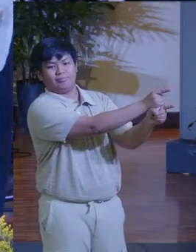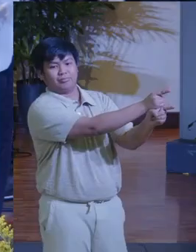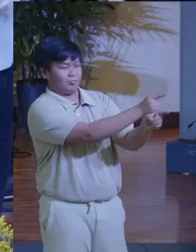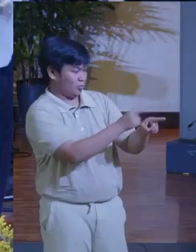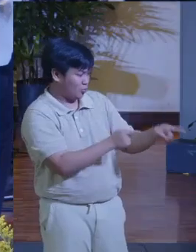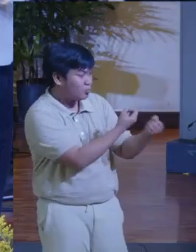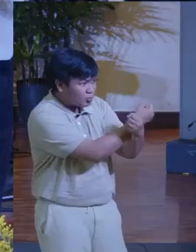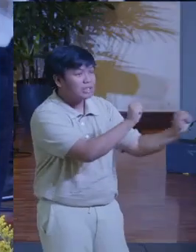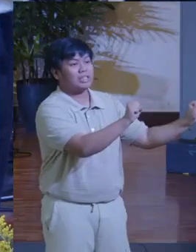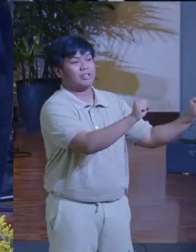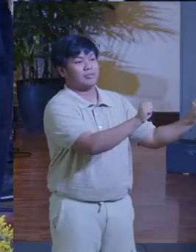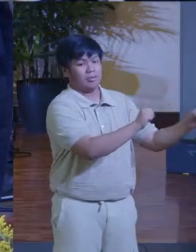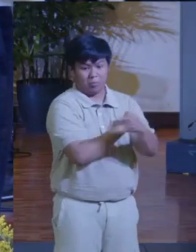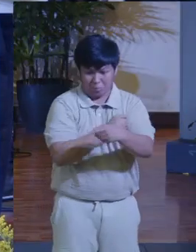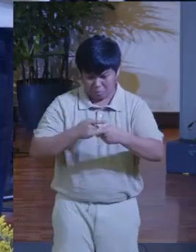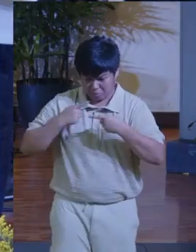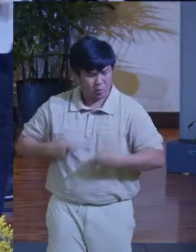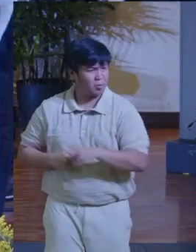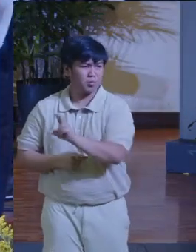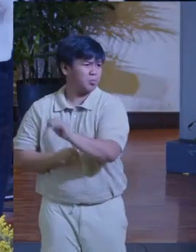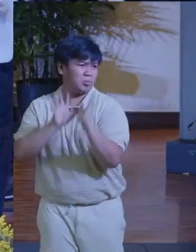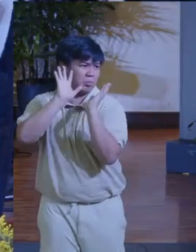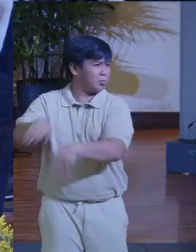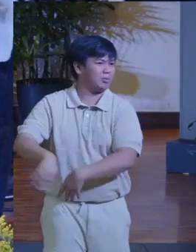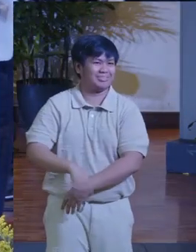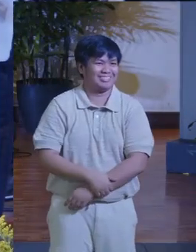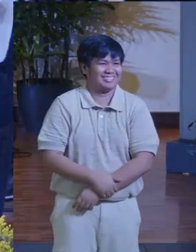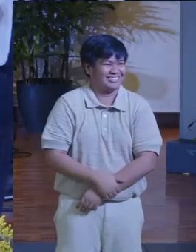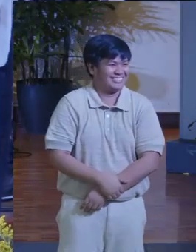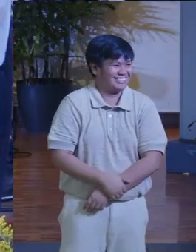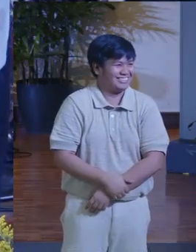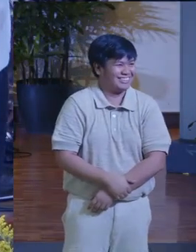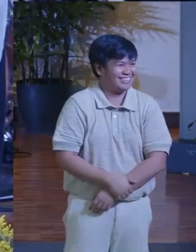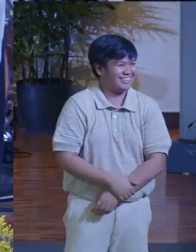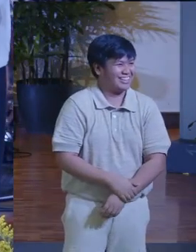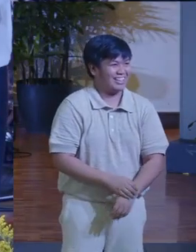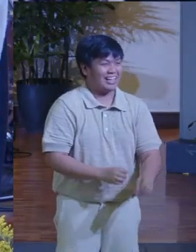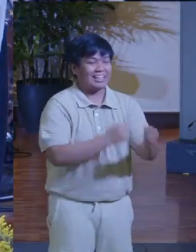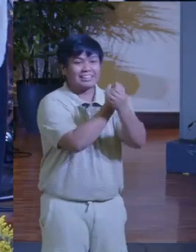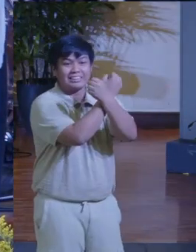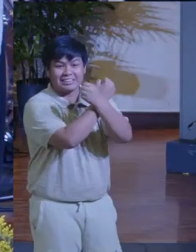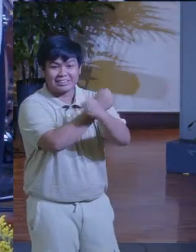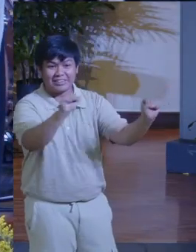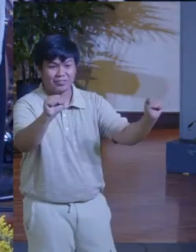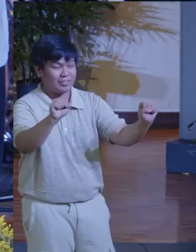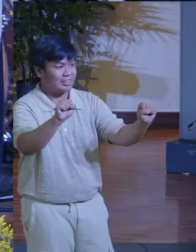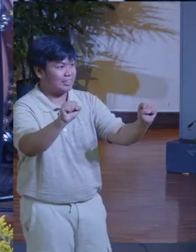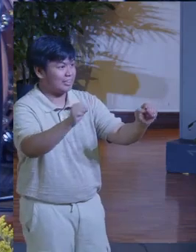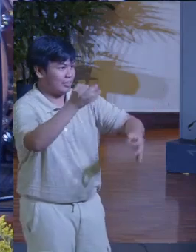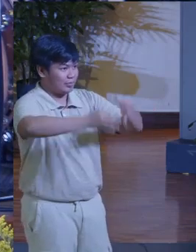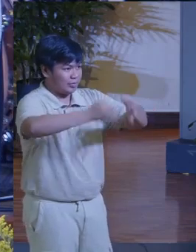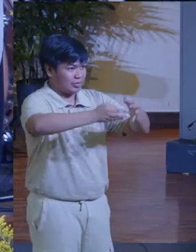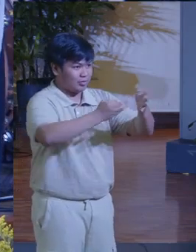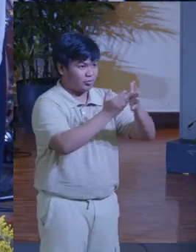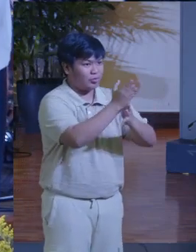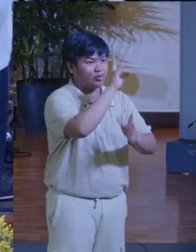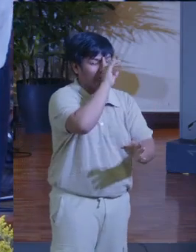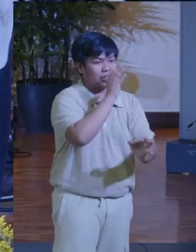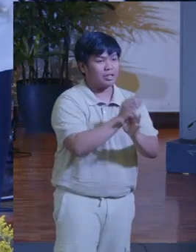ang naligtas, hindi yung Pariseo. So ang kaligtasan, ang justification ay para sa